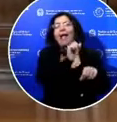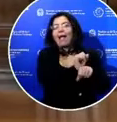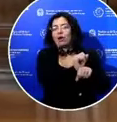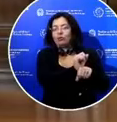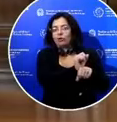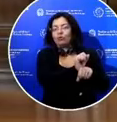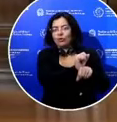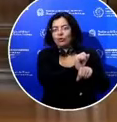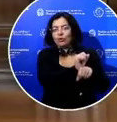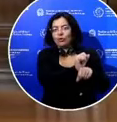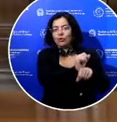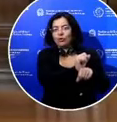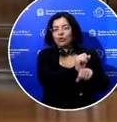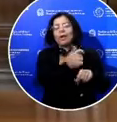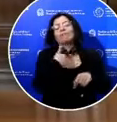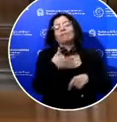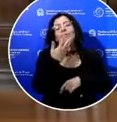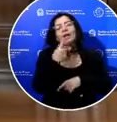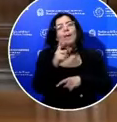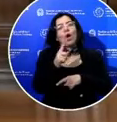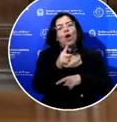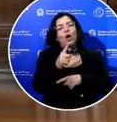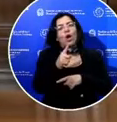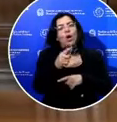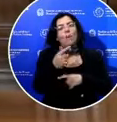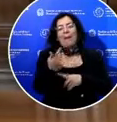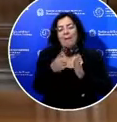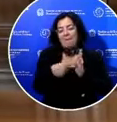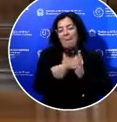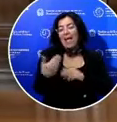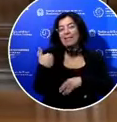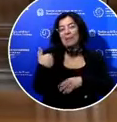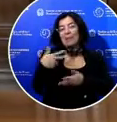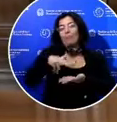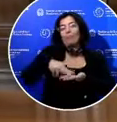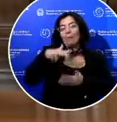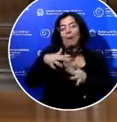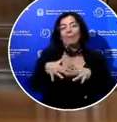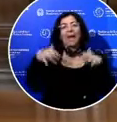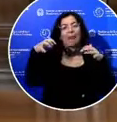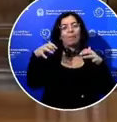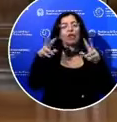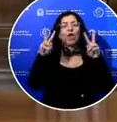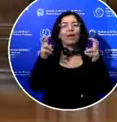potenziare, come intende fare la delega penale approvata nei mesi scorsi dal Parlamento.